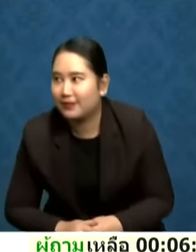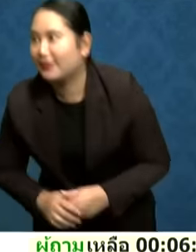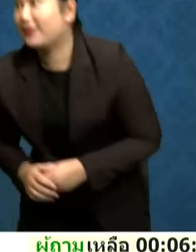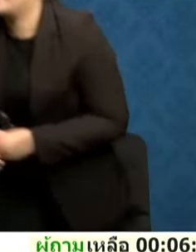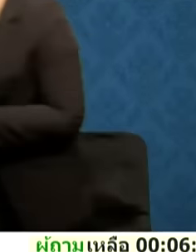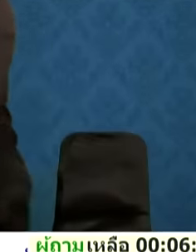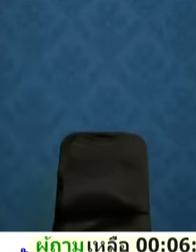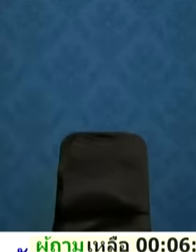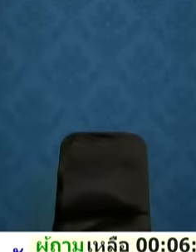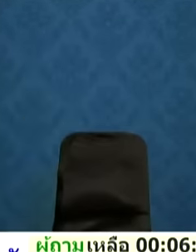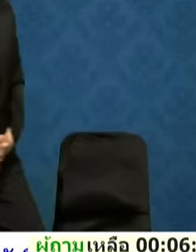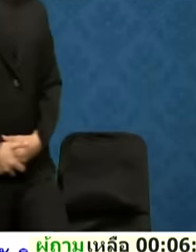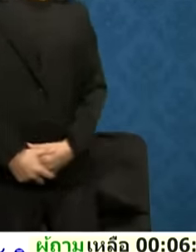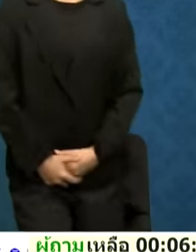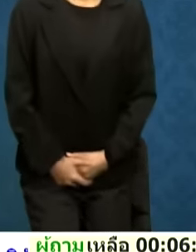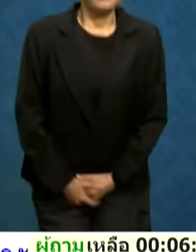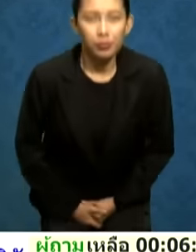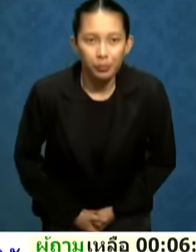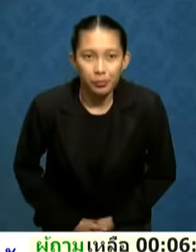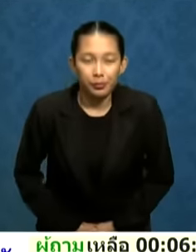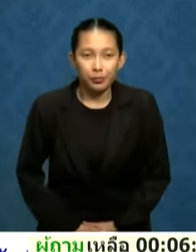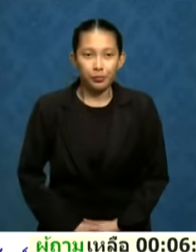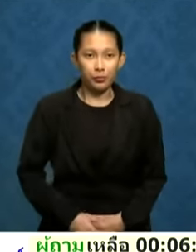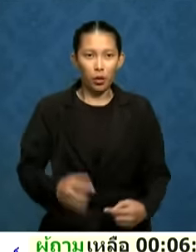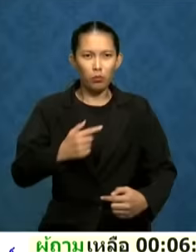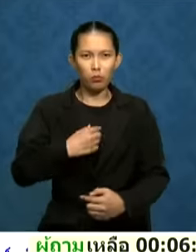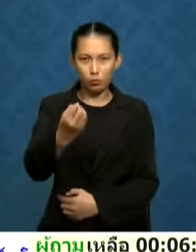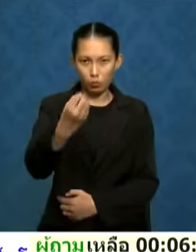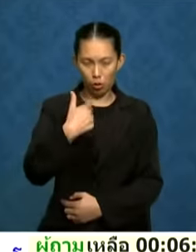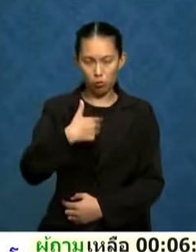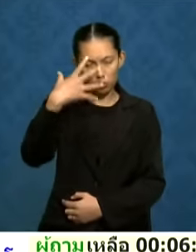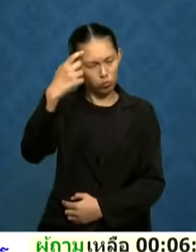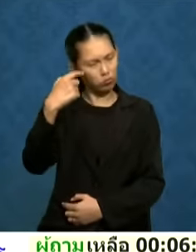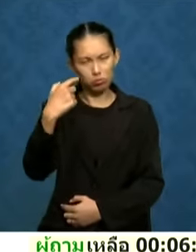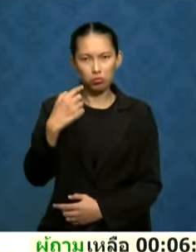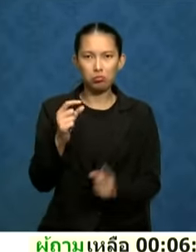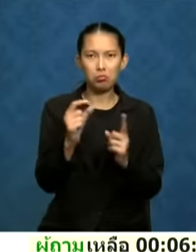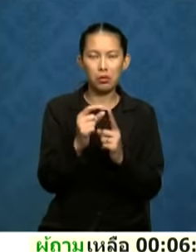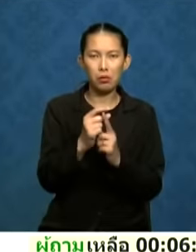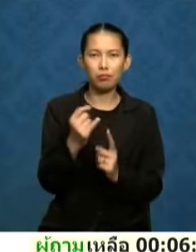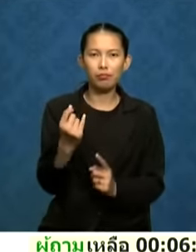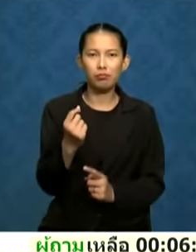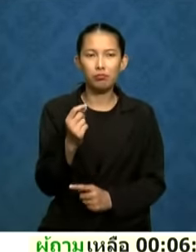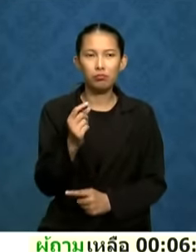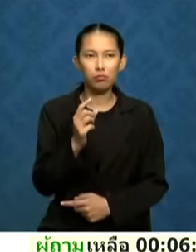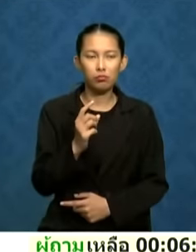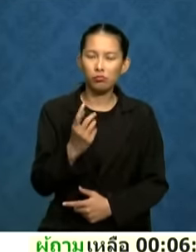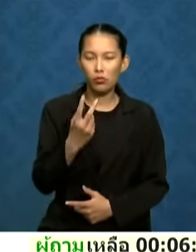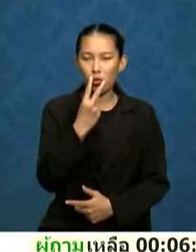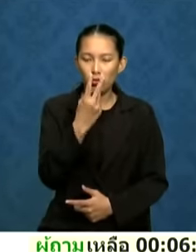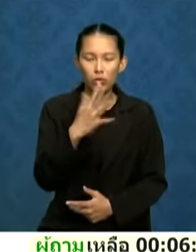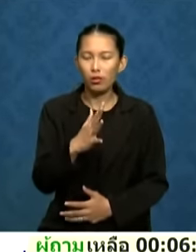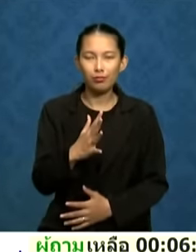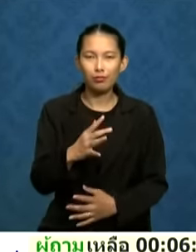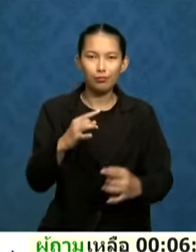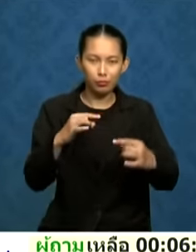ส่นคeffective toวาท่านใช่คำรุนแรงมากไปคงไม่ supplementเหมาะที่จะใช่ค